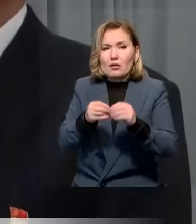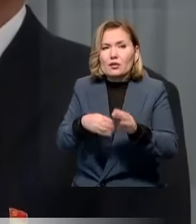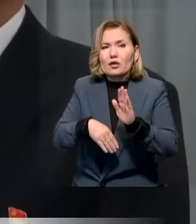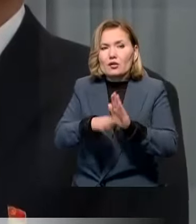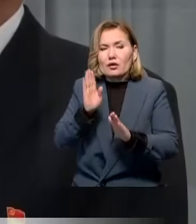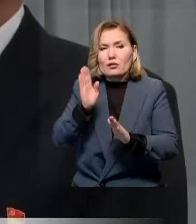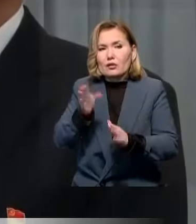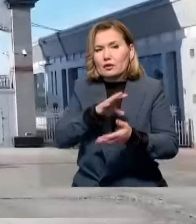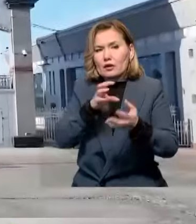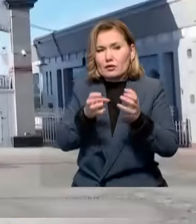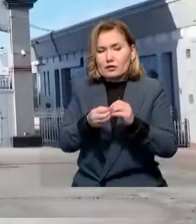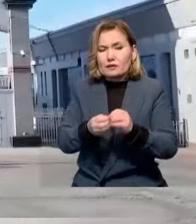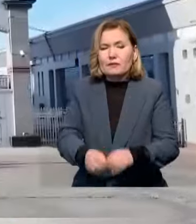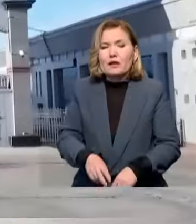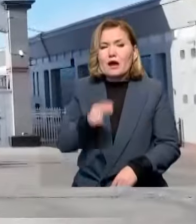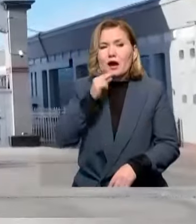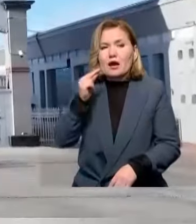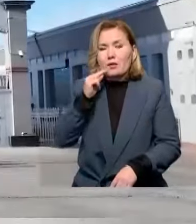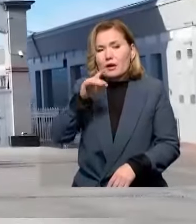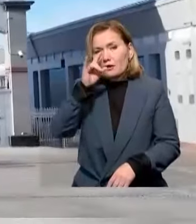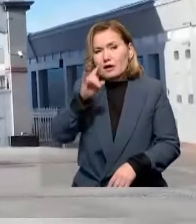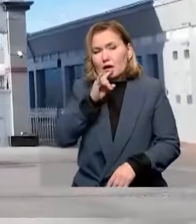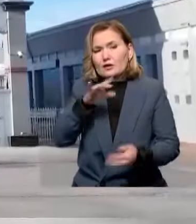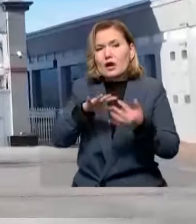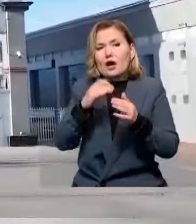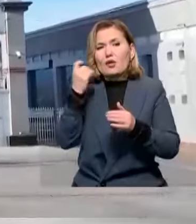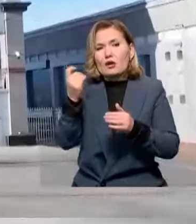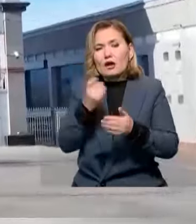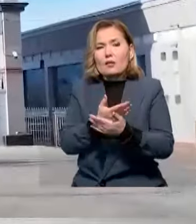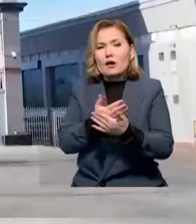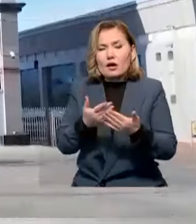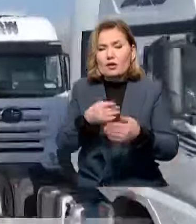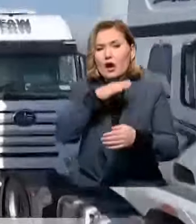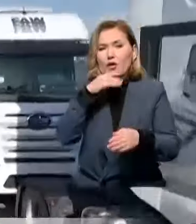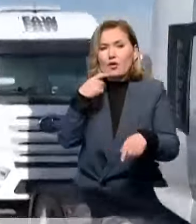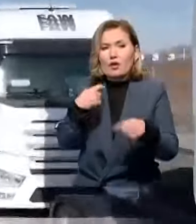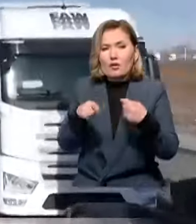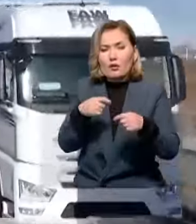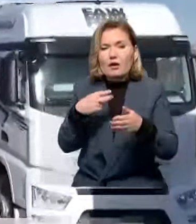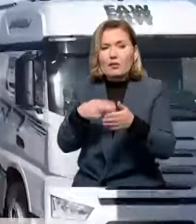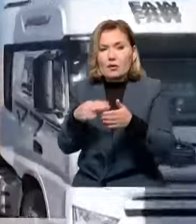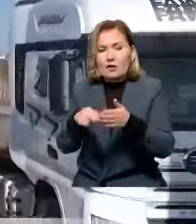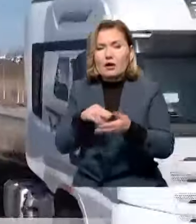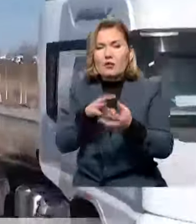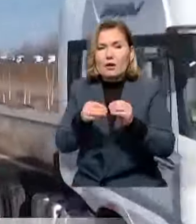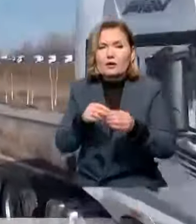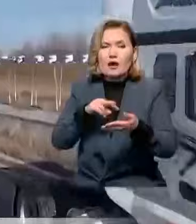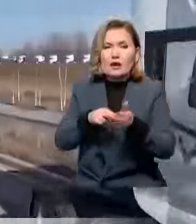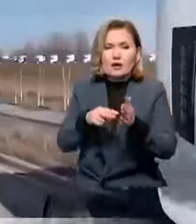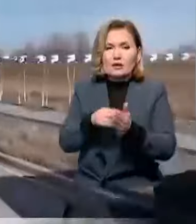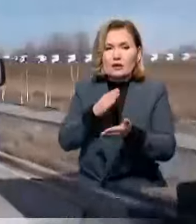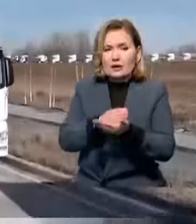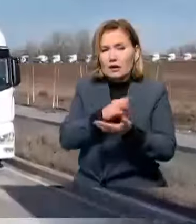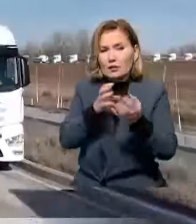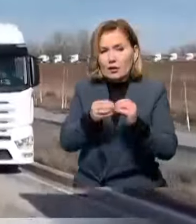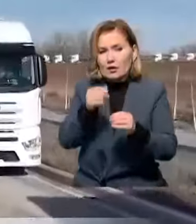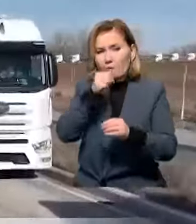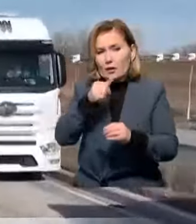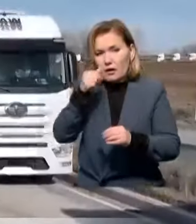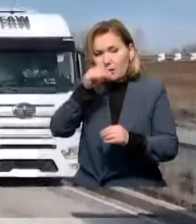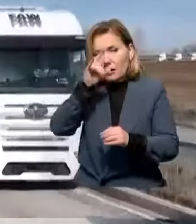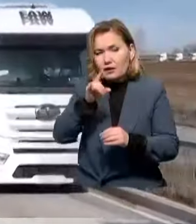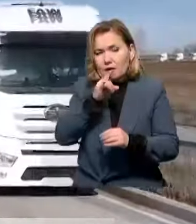жоғары болуы мүмкін. Қытай Қазақстаннан ауыл шаруашылығы өнімдерін неғұрлым көп сатып алуға мүдделі. Салалық ведомство мәліметіне сай, былтыр